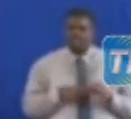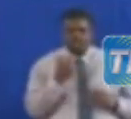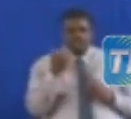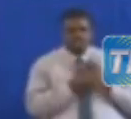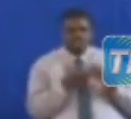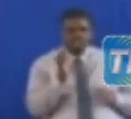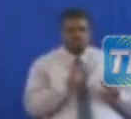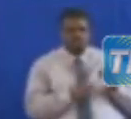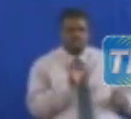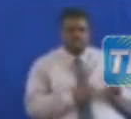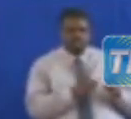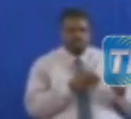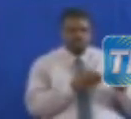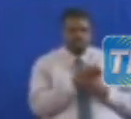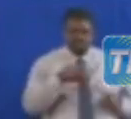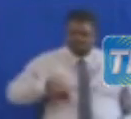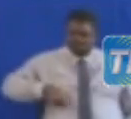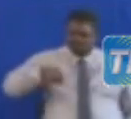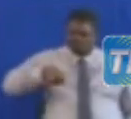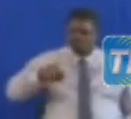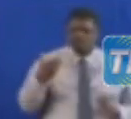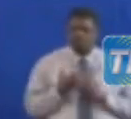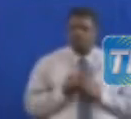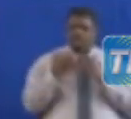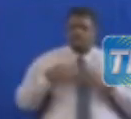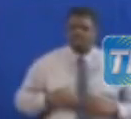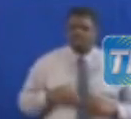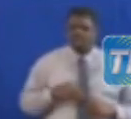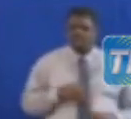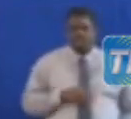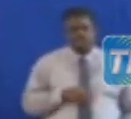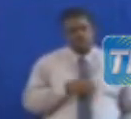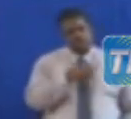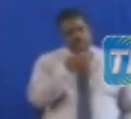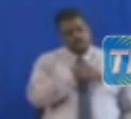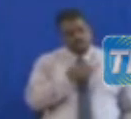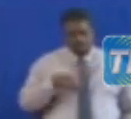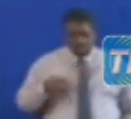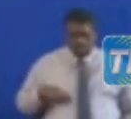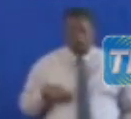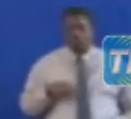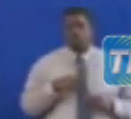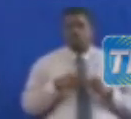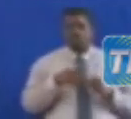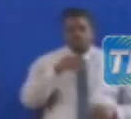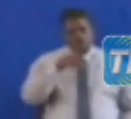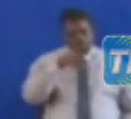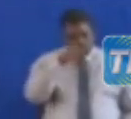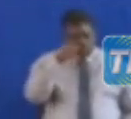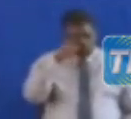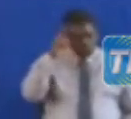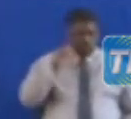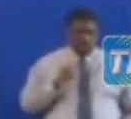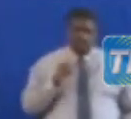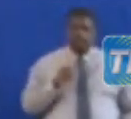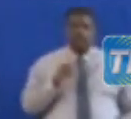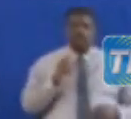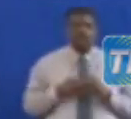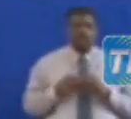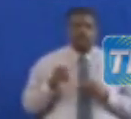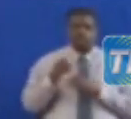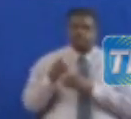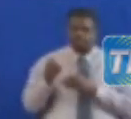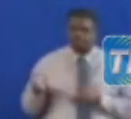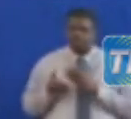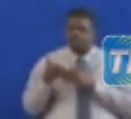nchi zinazochangia kupitia mfuko wa pamoja wa afya ikiwemo Denmark, Ireland, Jamhuri ya Korea kupitia KOICA, Shirika la